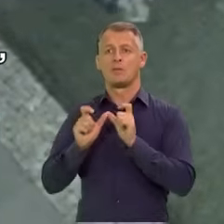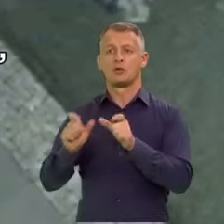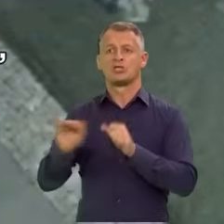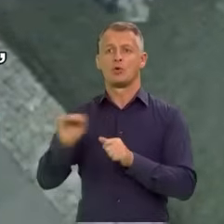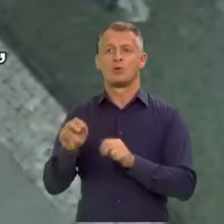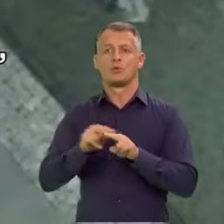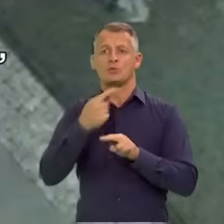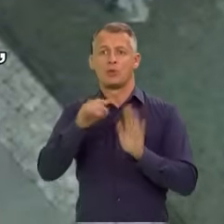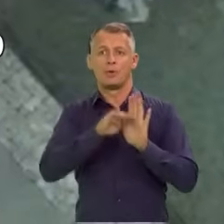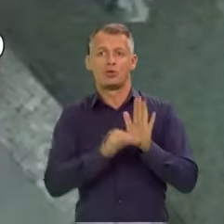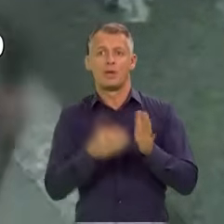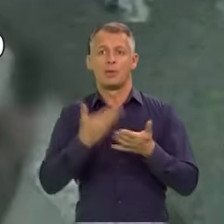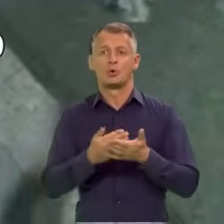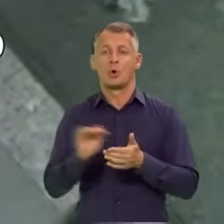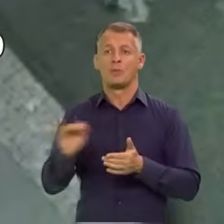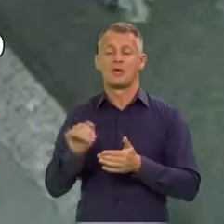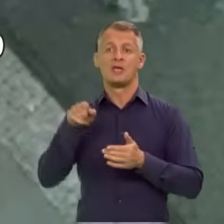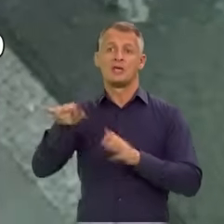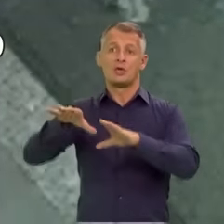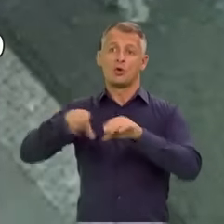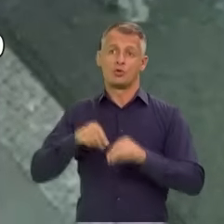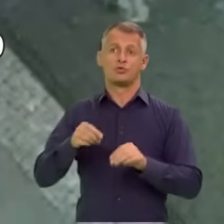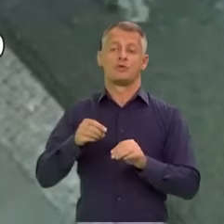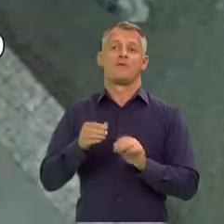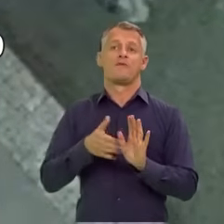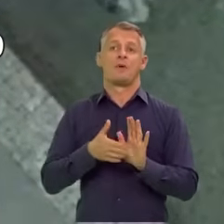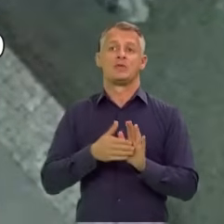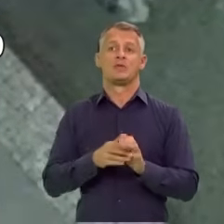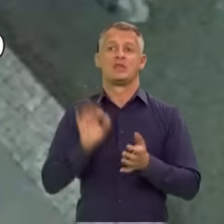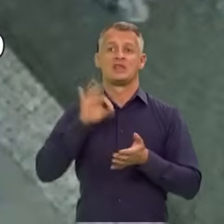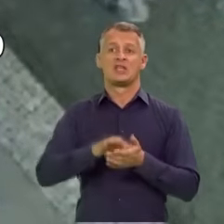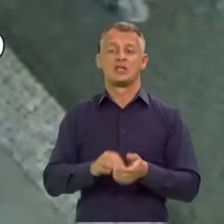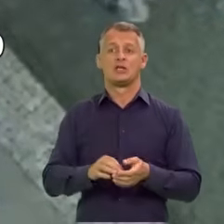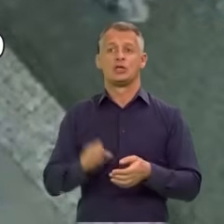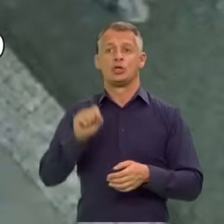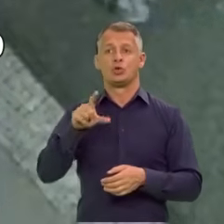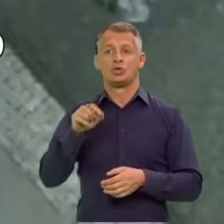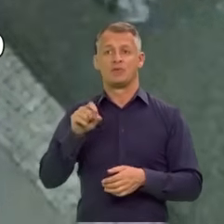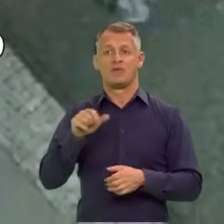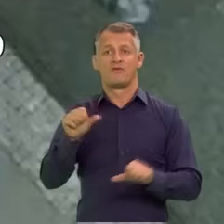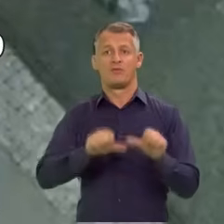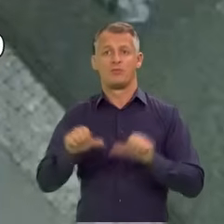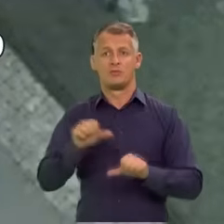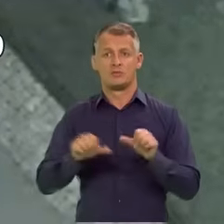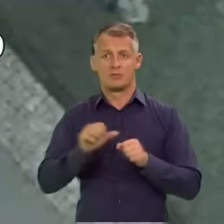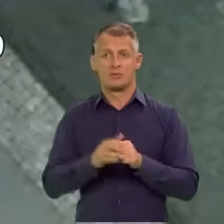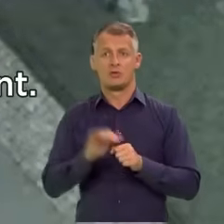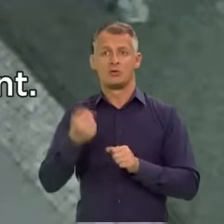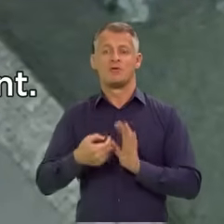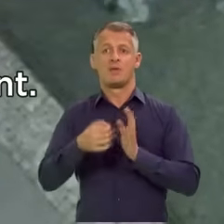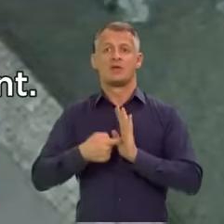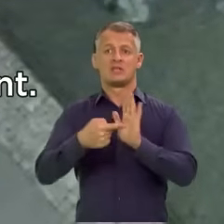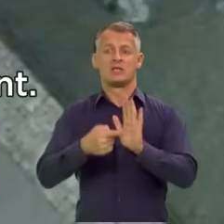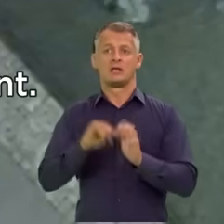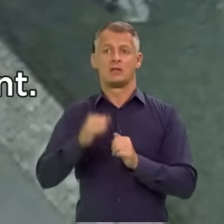de lucru cu minorii, și-au recunoscut faptele, iar în data de 12 ianuarie vor fi prezentați la medicină legală pentru